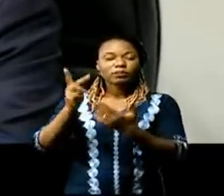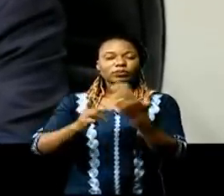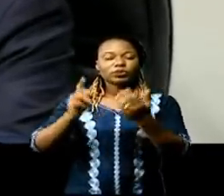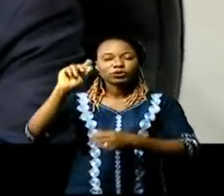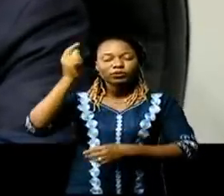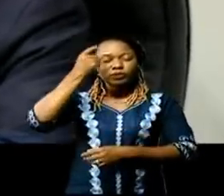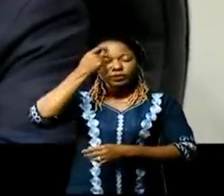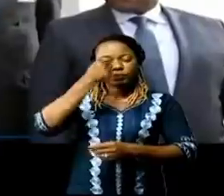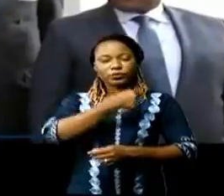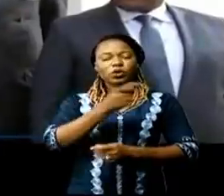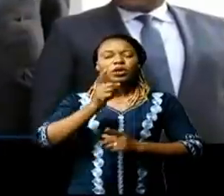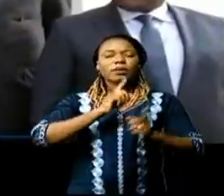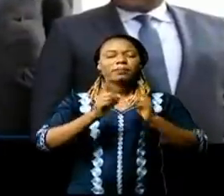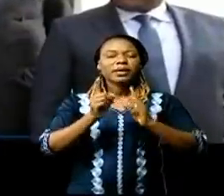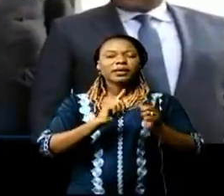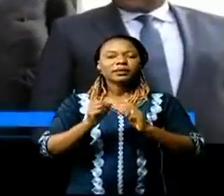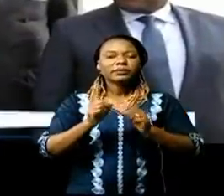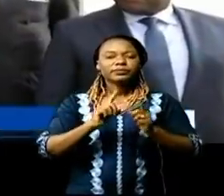On a parlé du projet